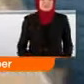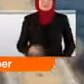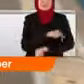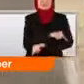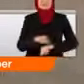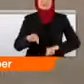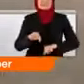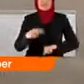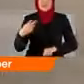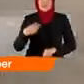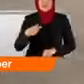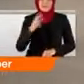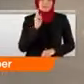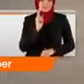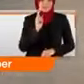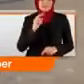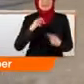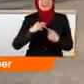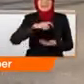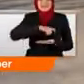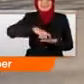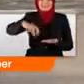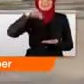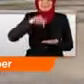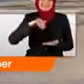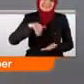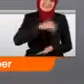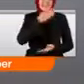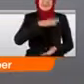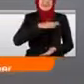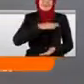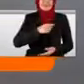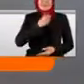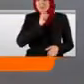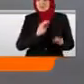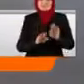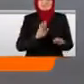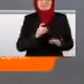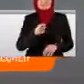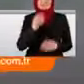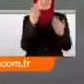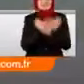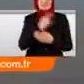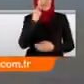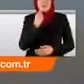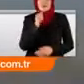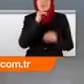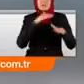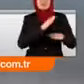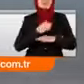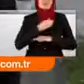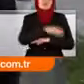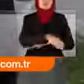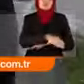emniyeti'ne ait rıhtımdan çıkmak isteyen sürücü yaptığı yanlış manevrayla aracıyla birlikte bir anda denize uçtu